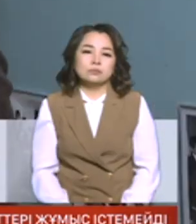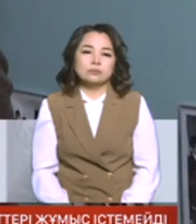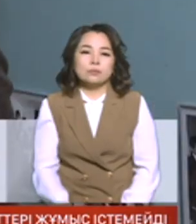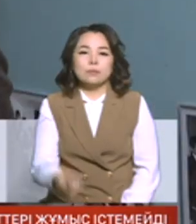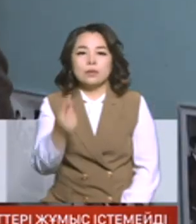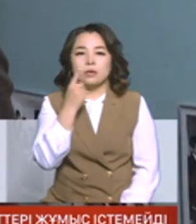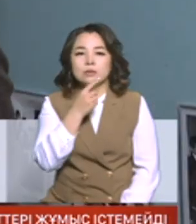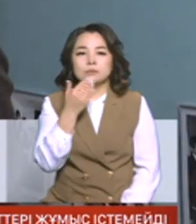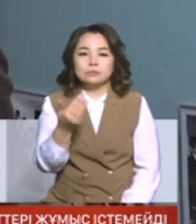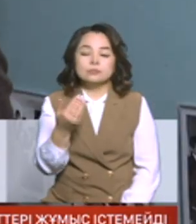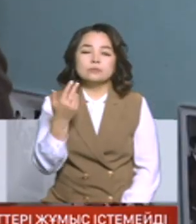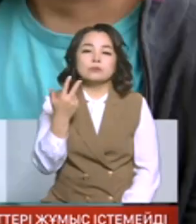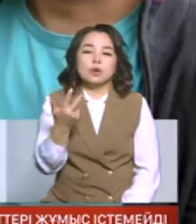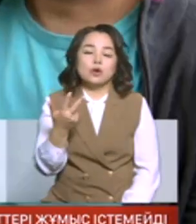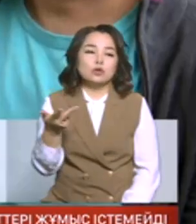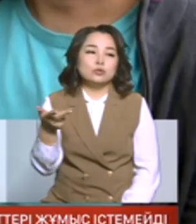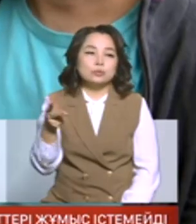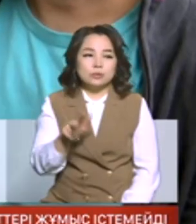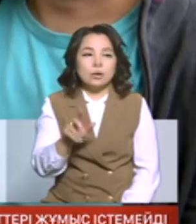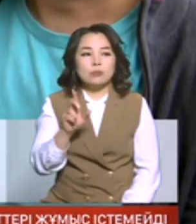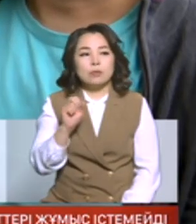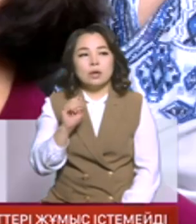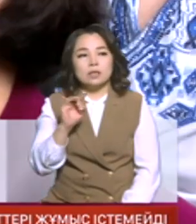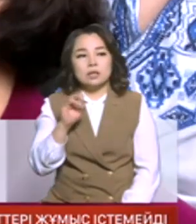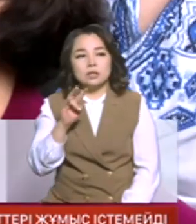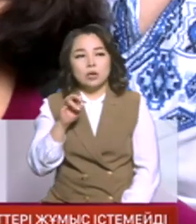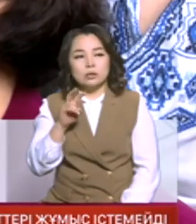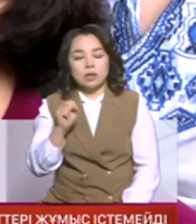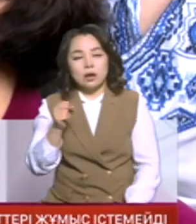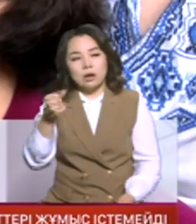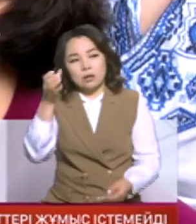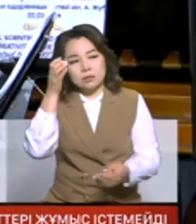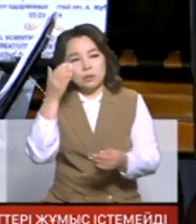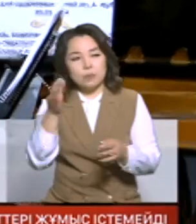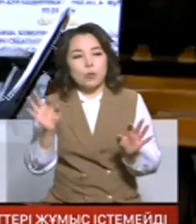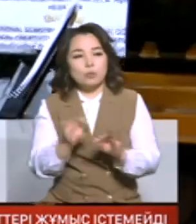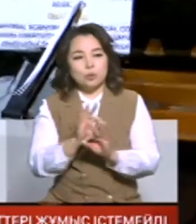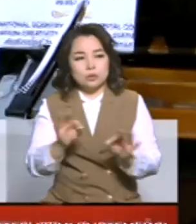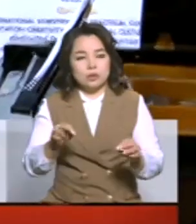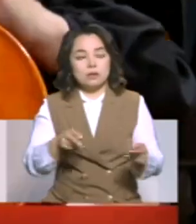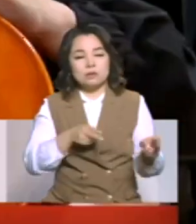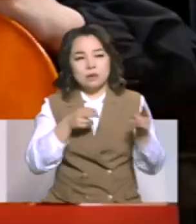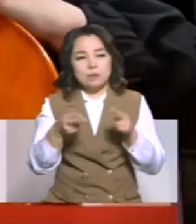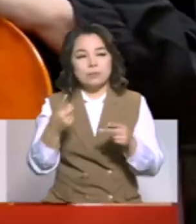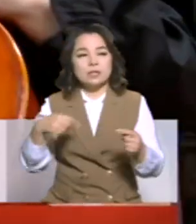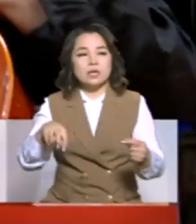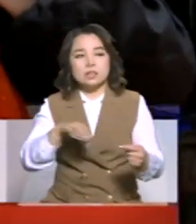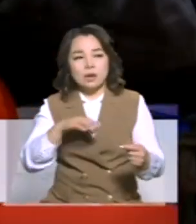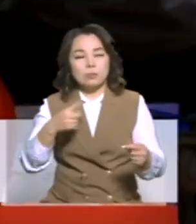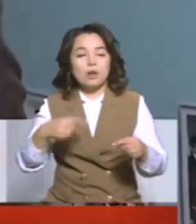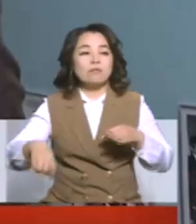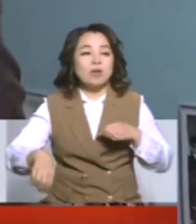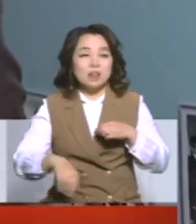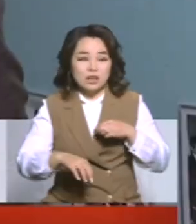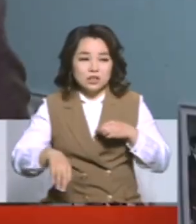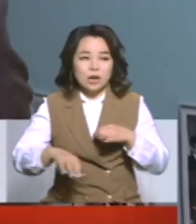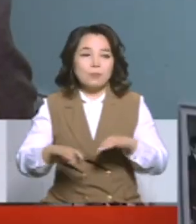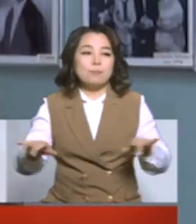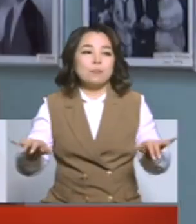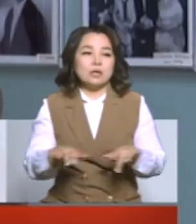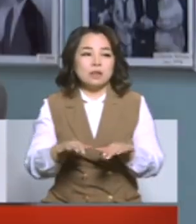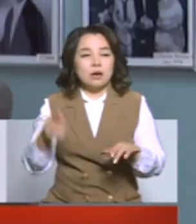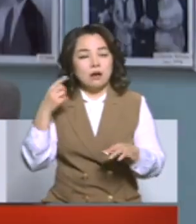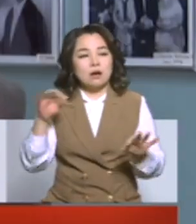Испаниядан үш бірдей Барселона музыка академиясының үш профессоры келді. Бір скрипач, бір виолончелист және